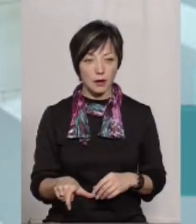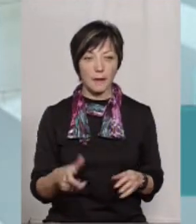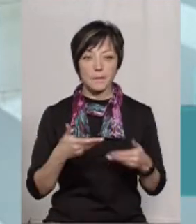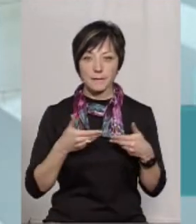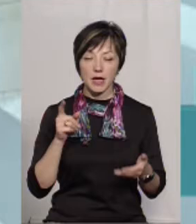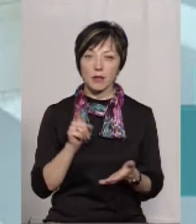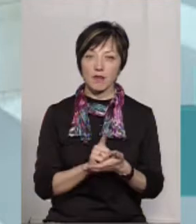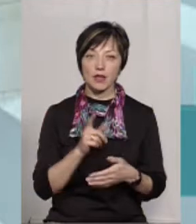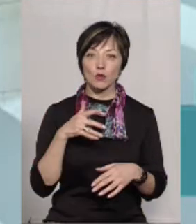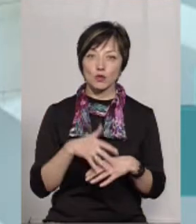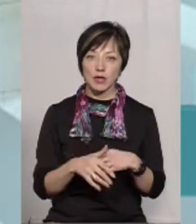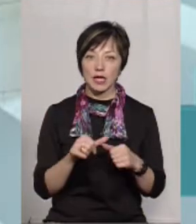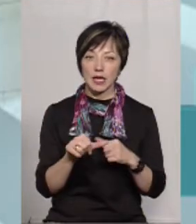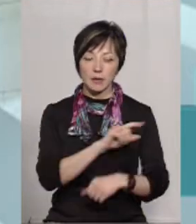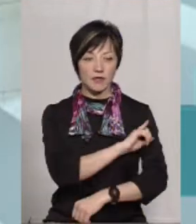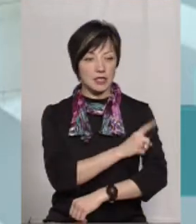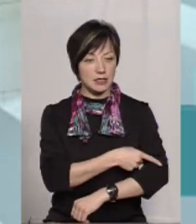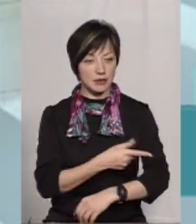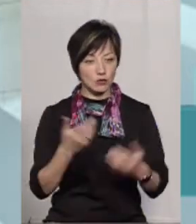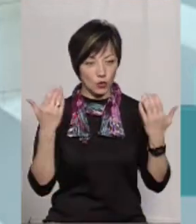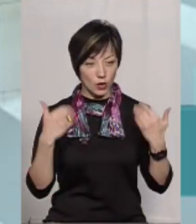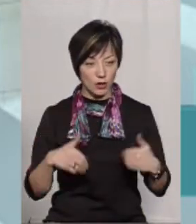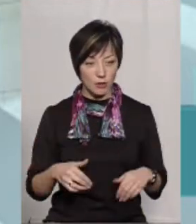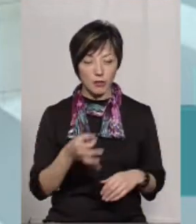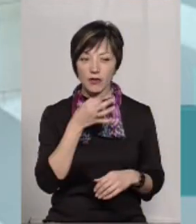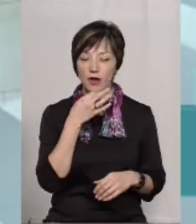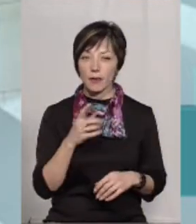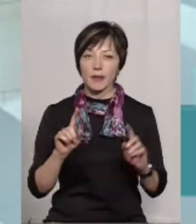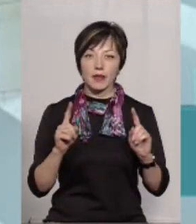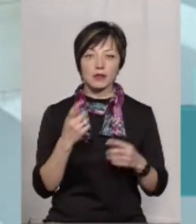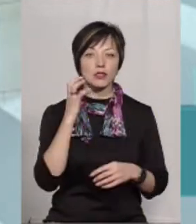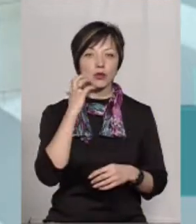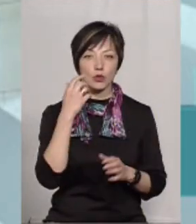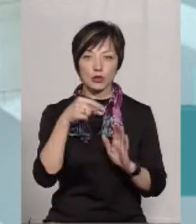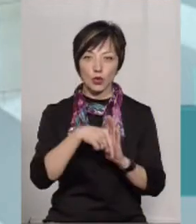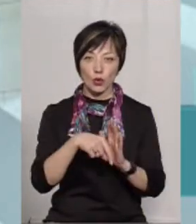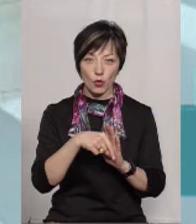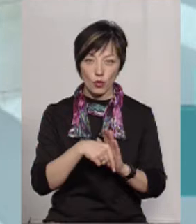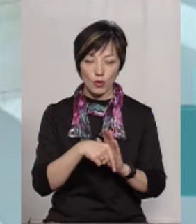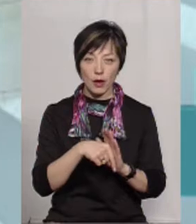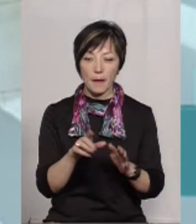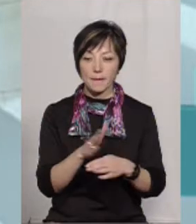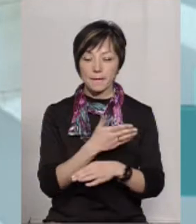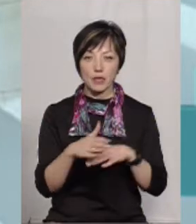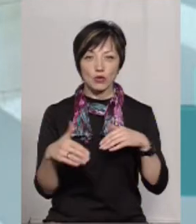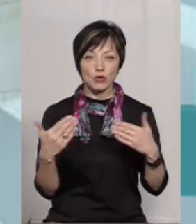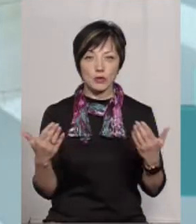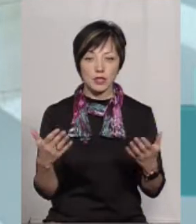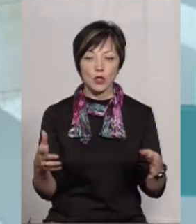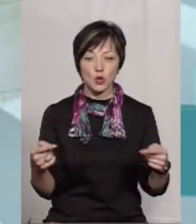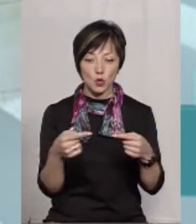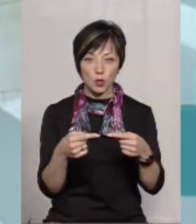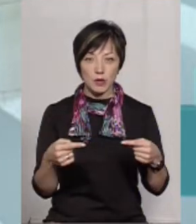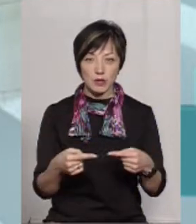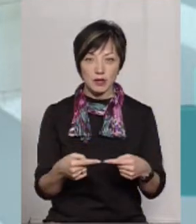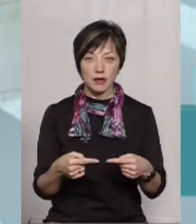Ми повинні розуміти, що крім фізичної привабливості, надзвичайно серйозну роль у міжсобісній сумісності